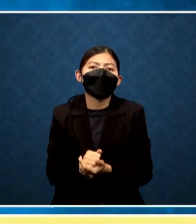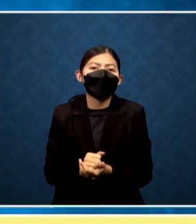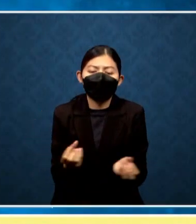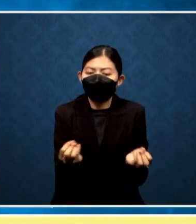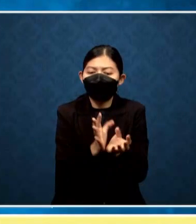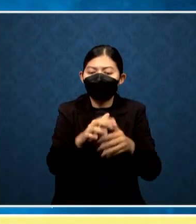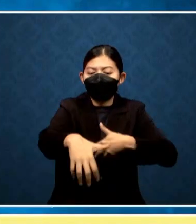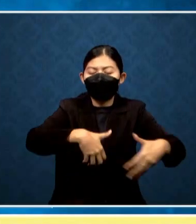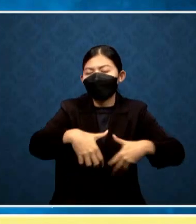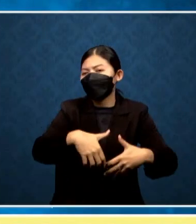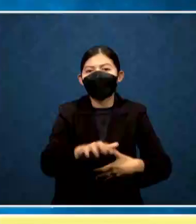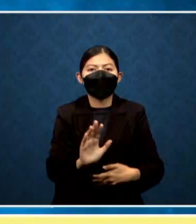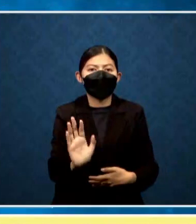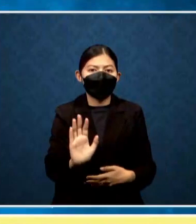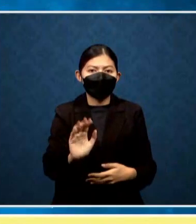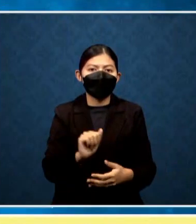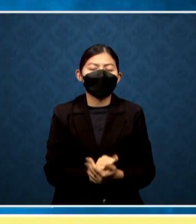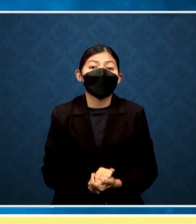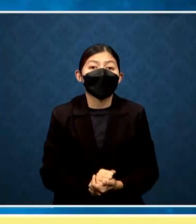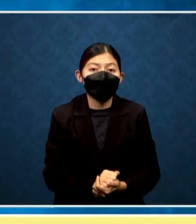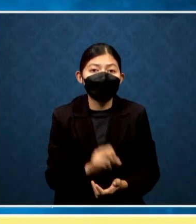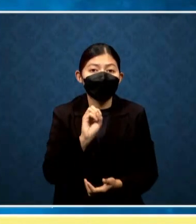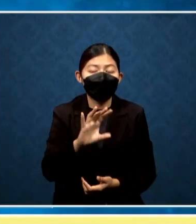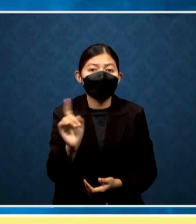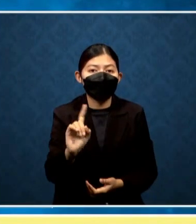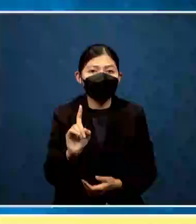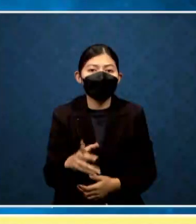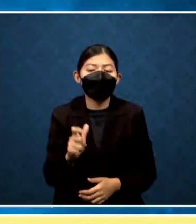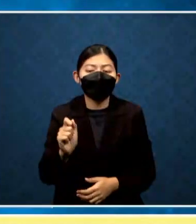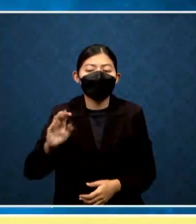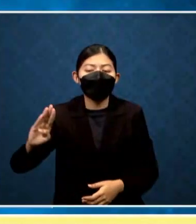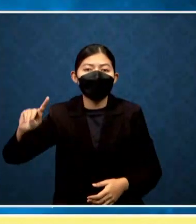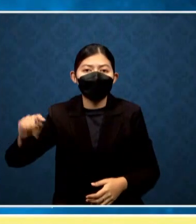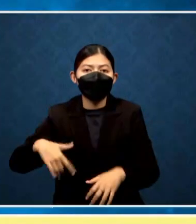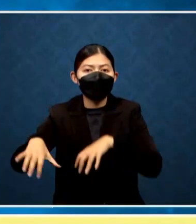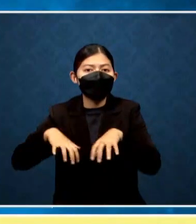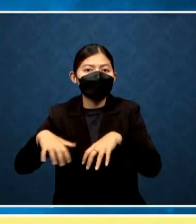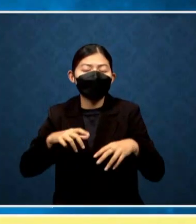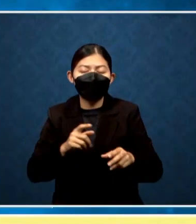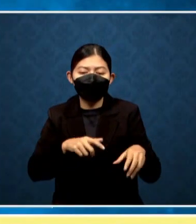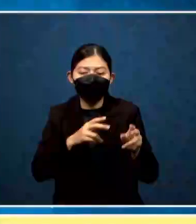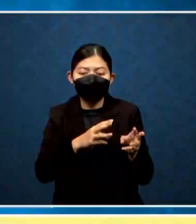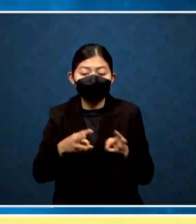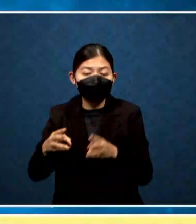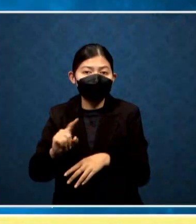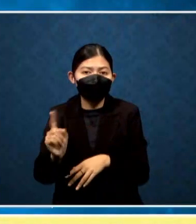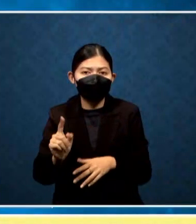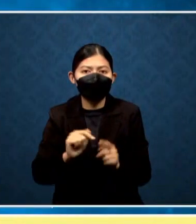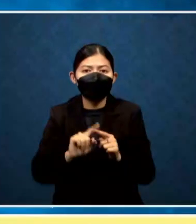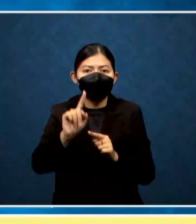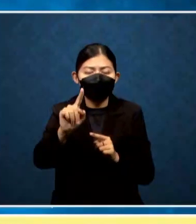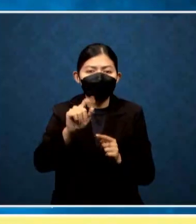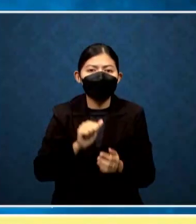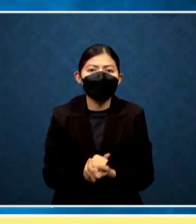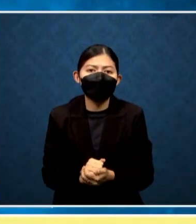ส่วผลกระทบต่พี่น้ประชาชนโดยแจ้งให้องคกปกคอสูทรงถินดำเนินการหนึ่งนะครับกรณีที่